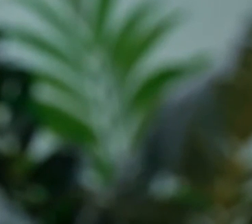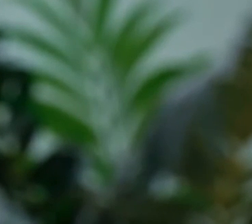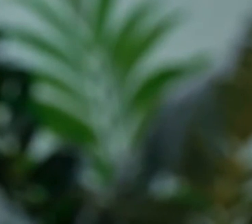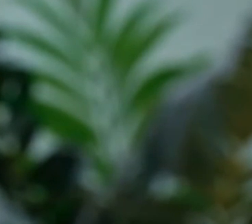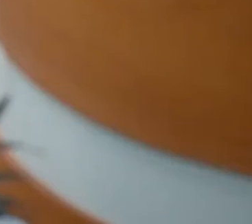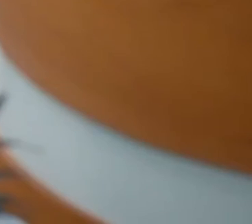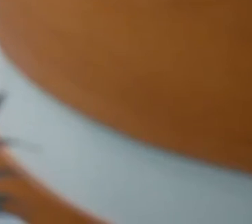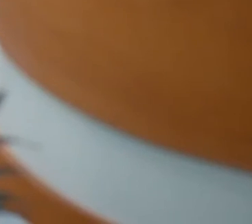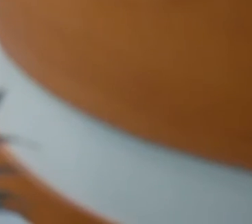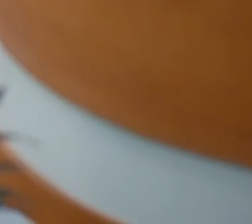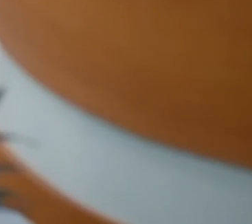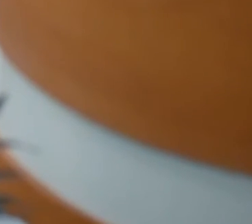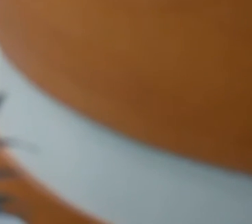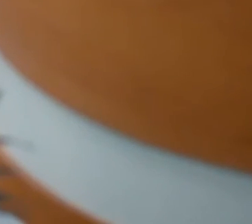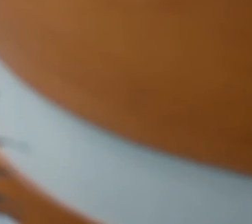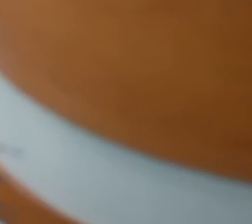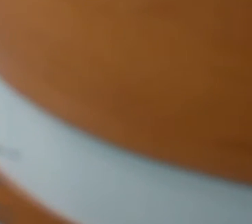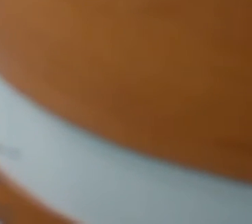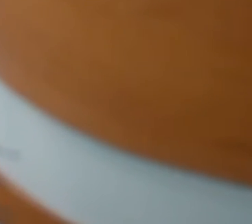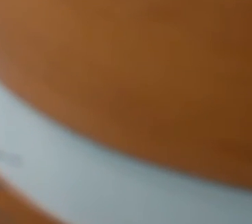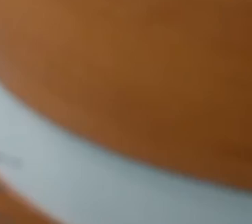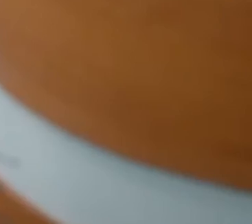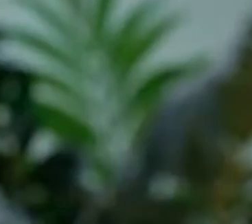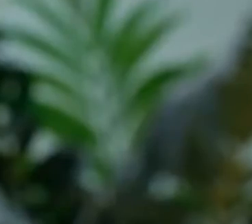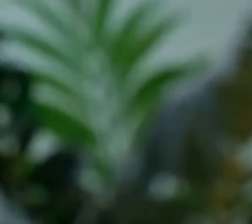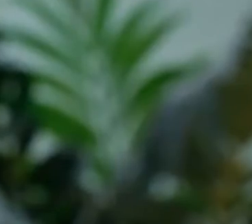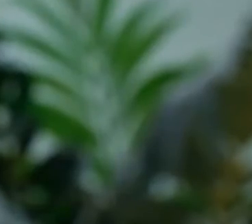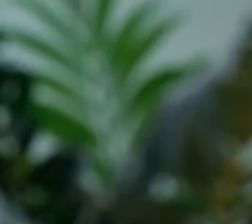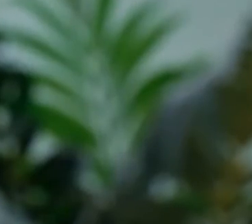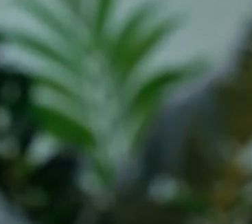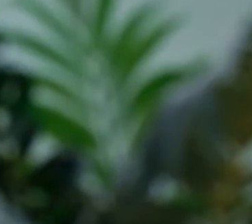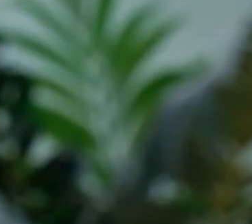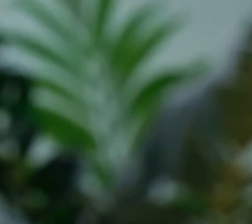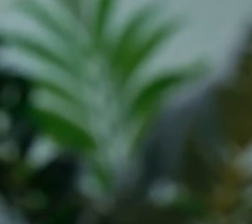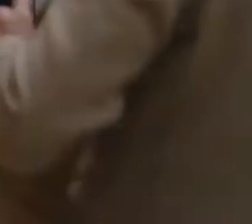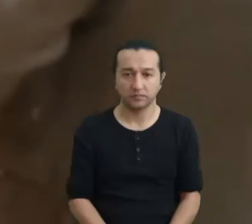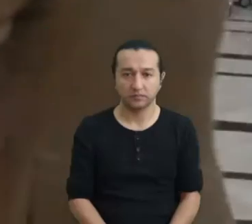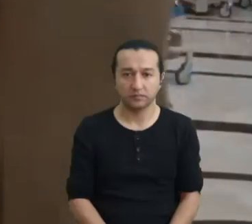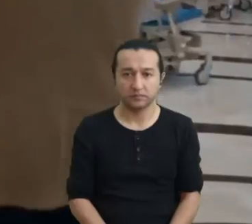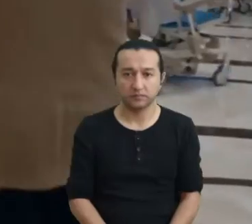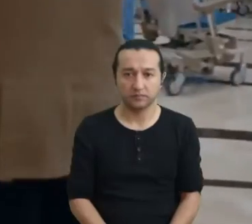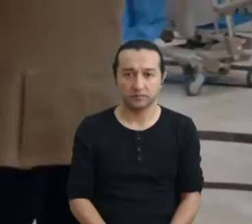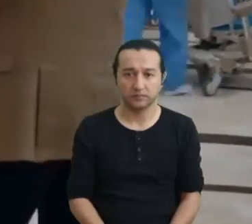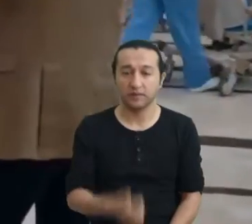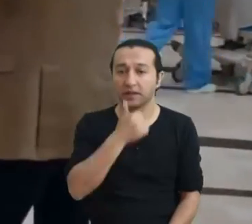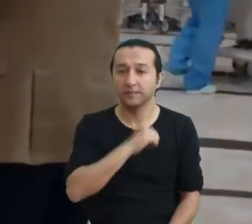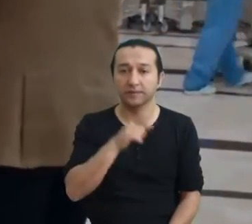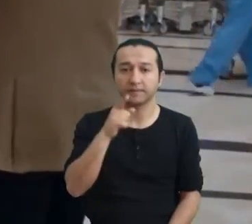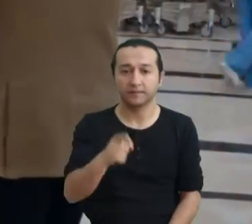Martin üst kat iç balkondan aşağı bakıyor. Polat aşağıda Elif'in elinden tutmuş. Yanağından bir makas aldı.